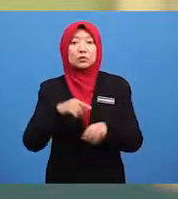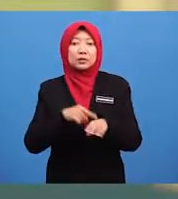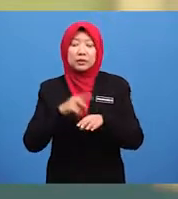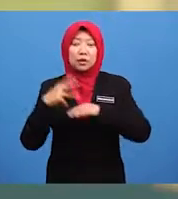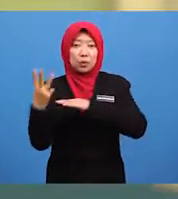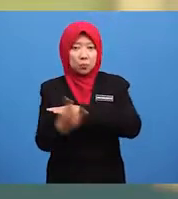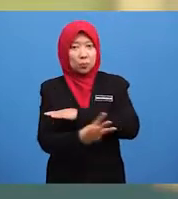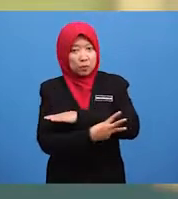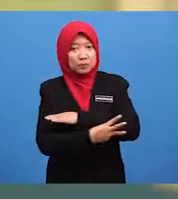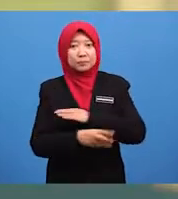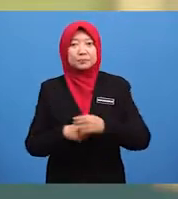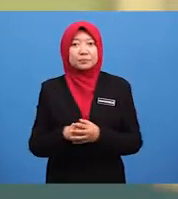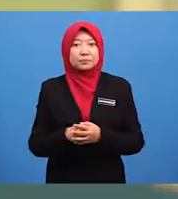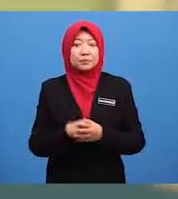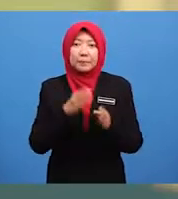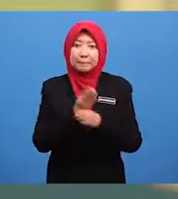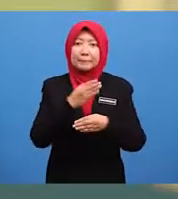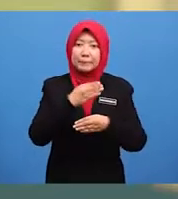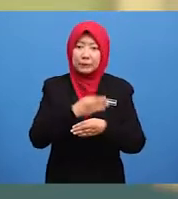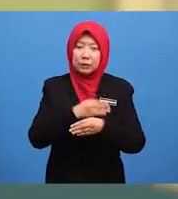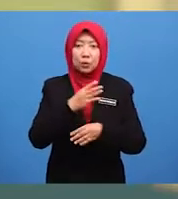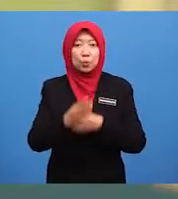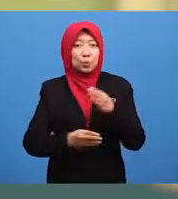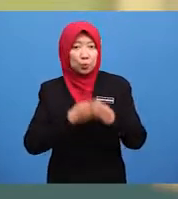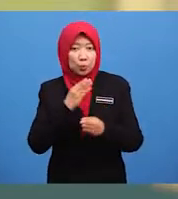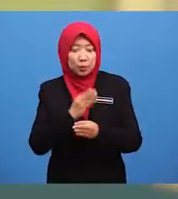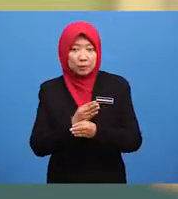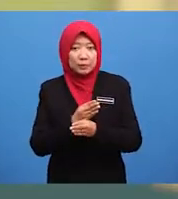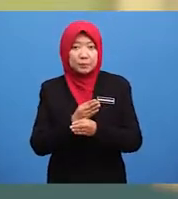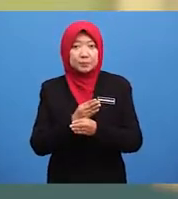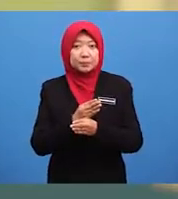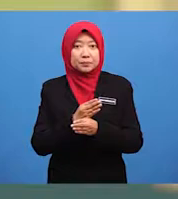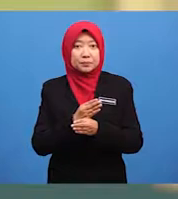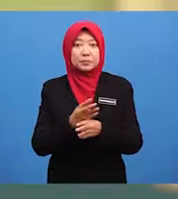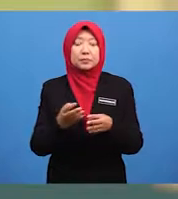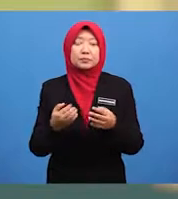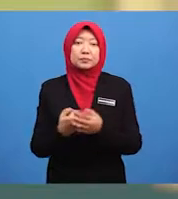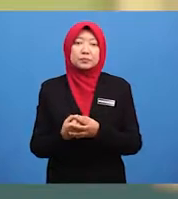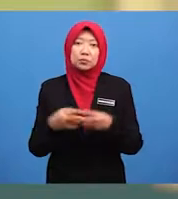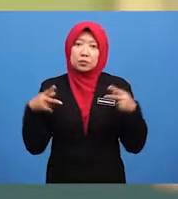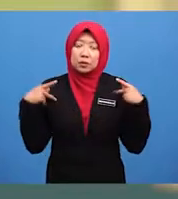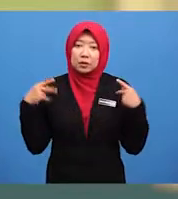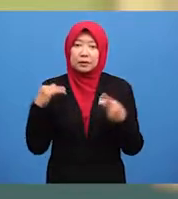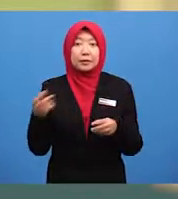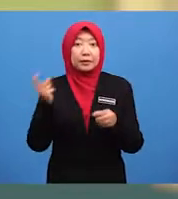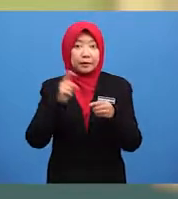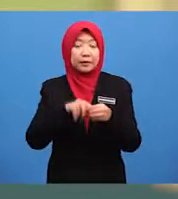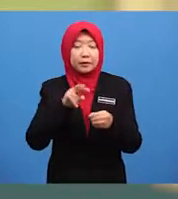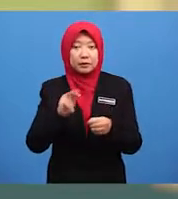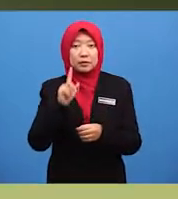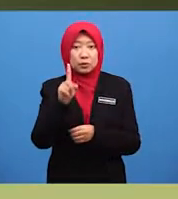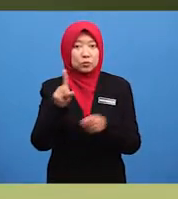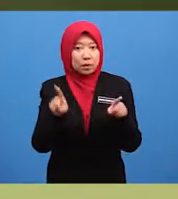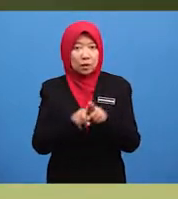kawasan. Pembentukan bentuk muka bumi selain air terjun juga mempunyai perkaitan di antara satu sama